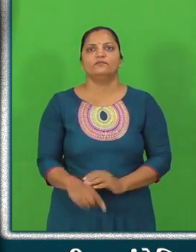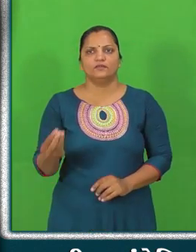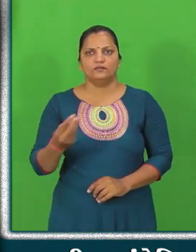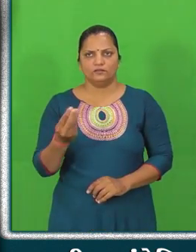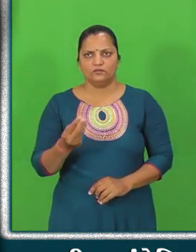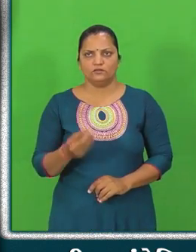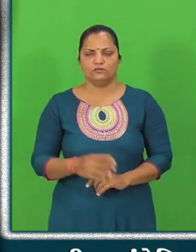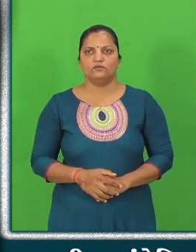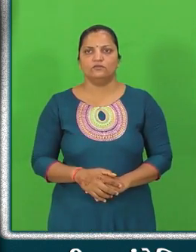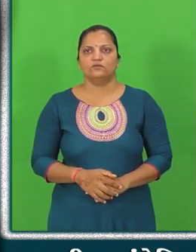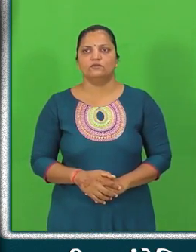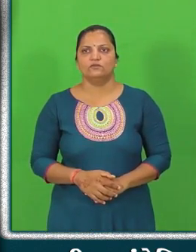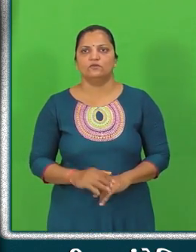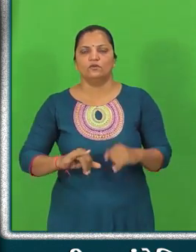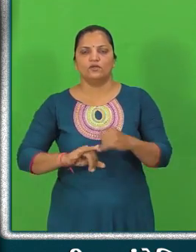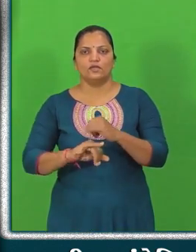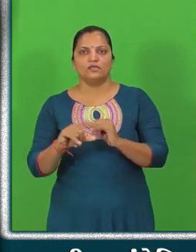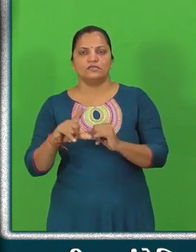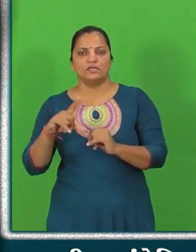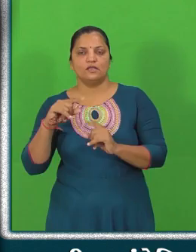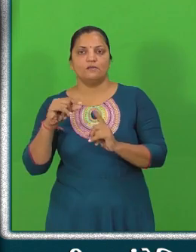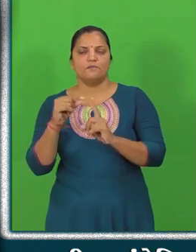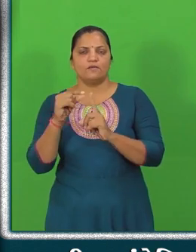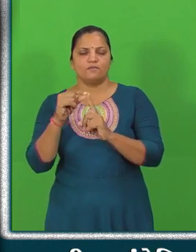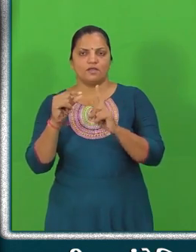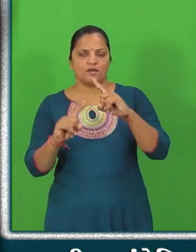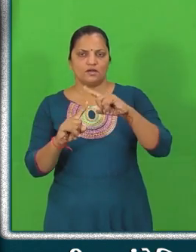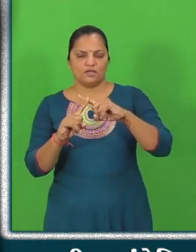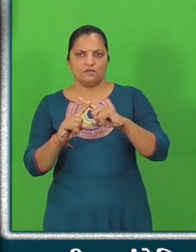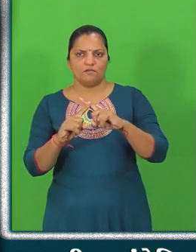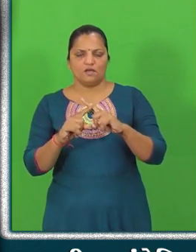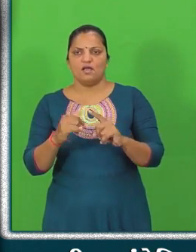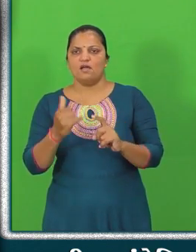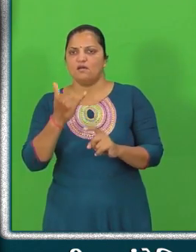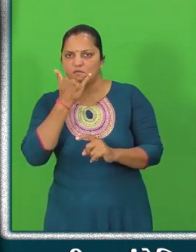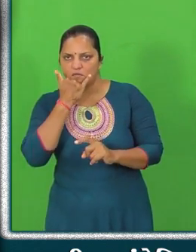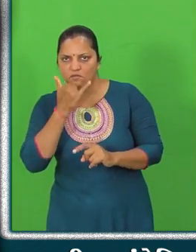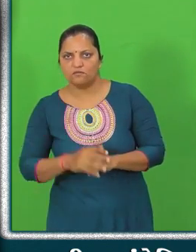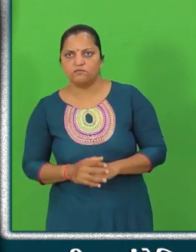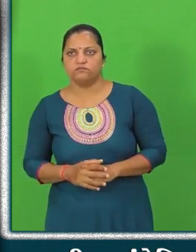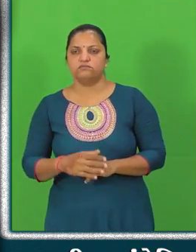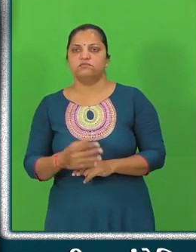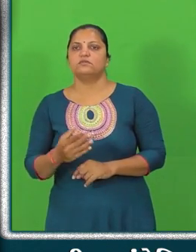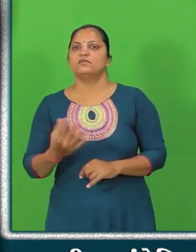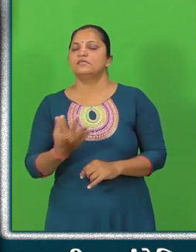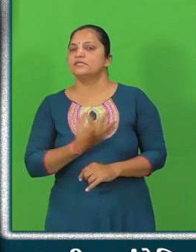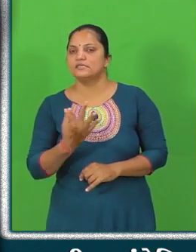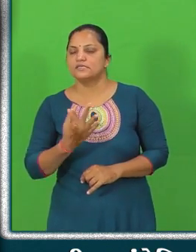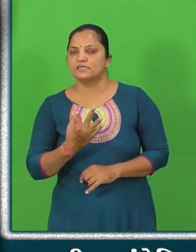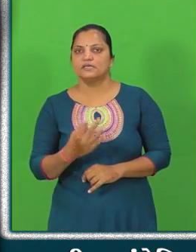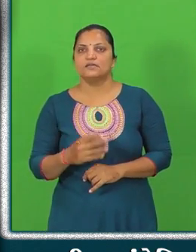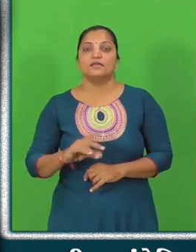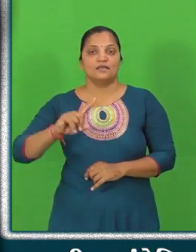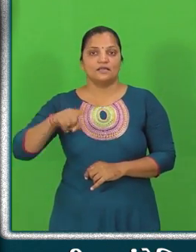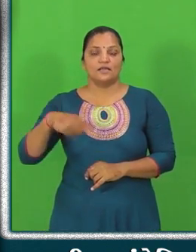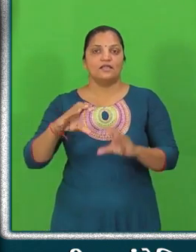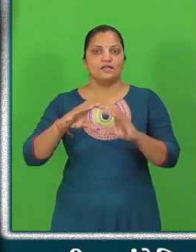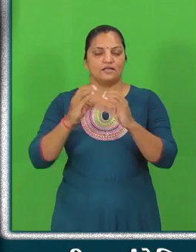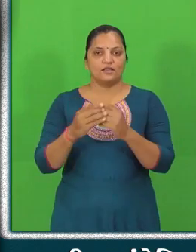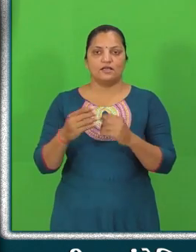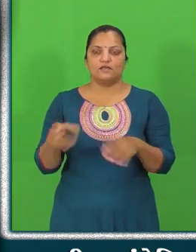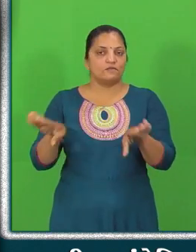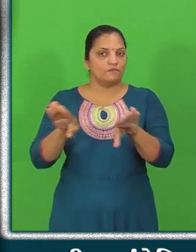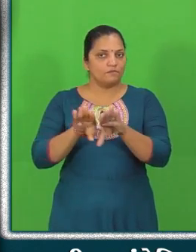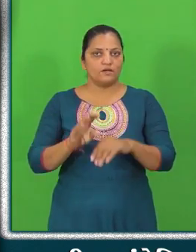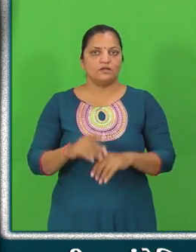અહીંયા અહીંયાથી જ એ સ્લાઇડની અંદર કોઈ એરર થઈ છે, કોઈ વાંધો નહીં બેટા, થોડું મોડું થયું છે. એક્સલન્ટ ટીચિંગ કહ્યું, થેન્ક યુ વેરી મચ. કાલે ક્લાસ ચાલુ